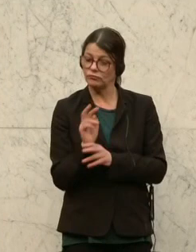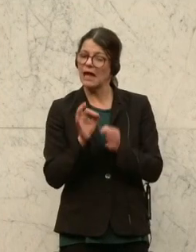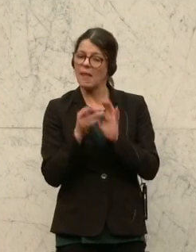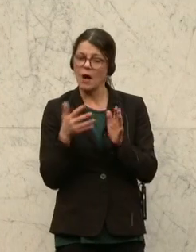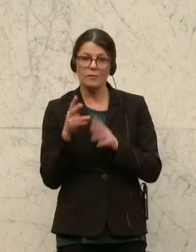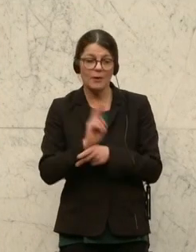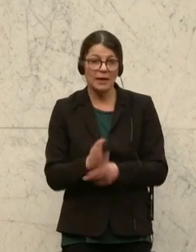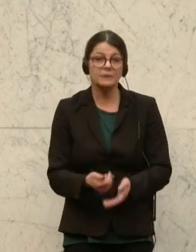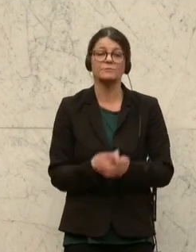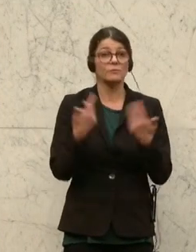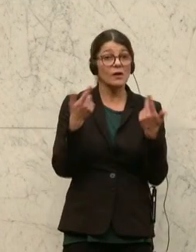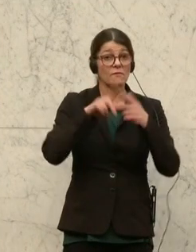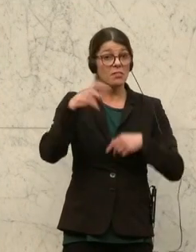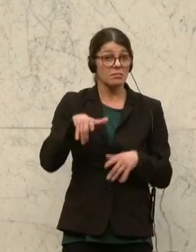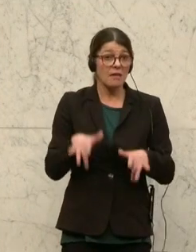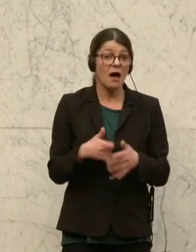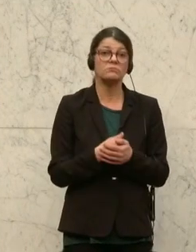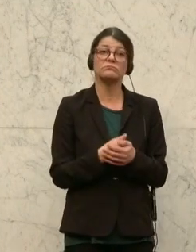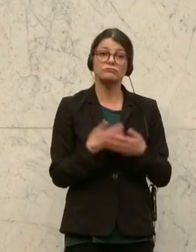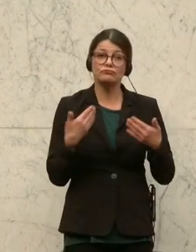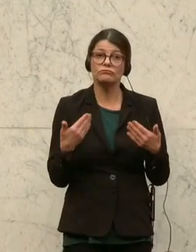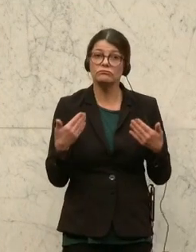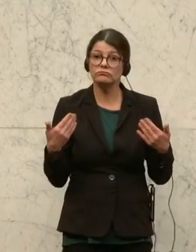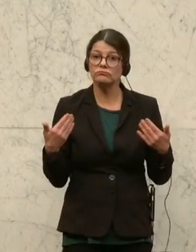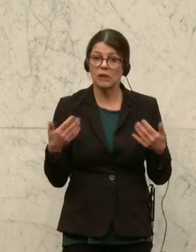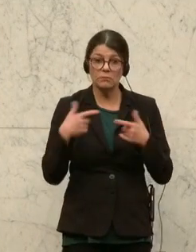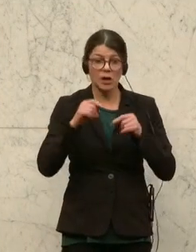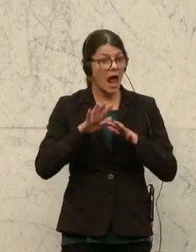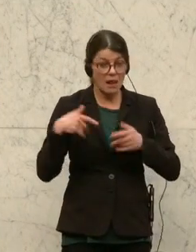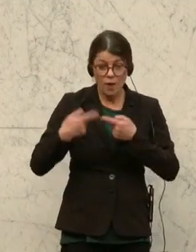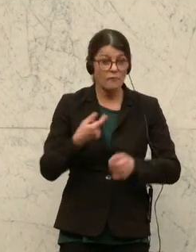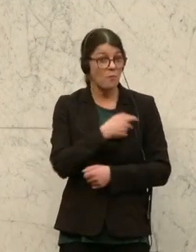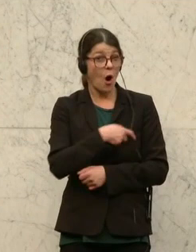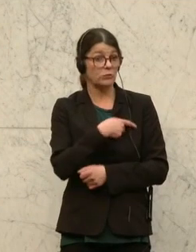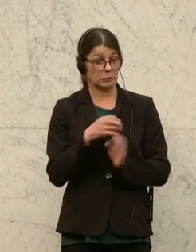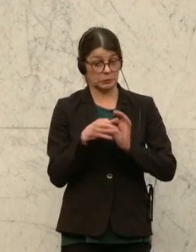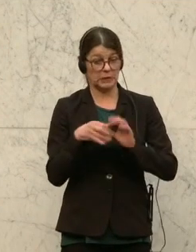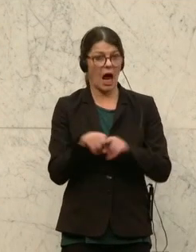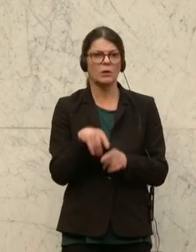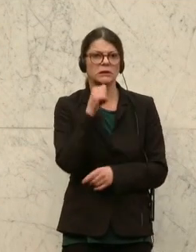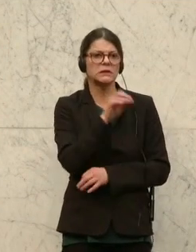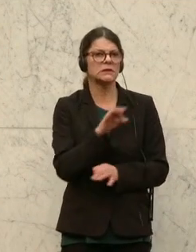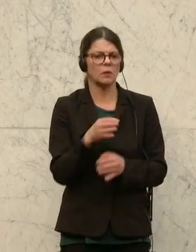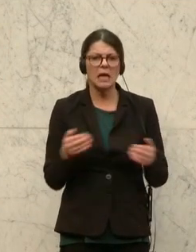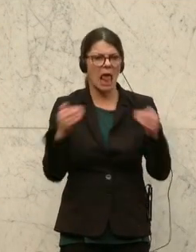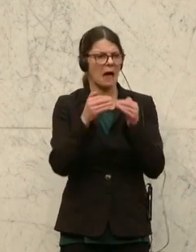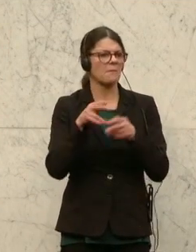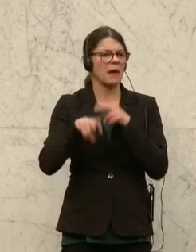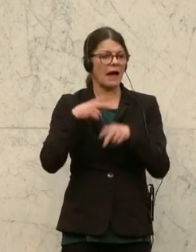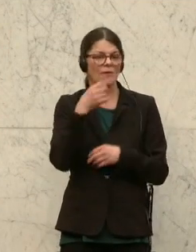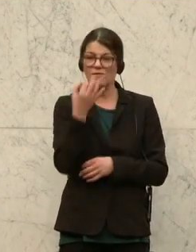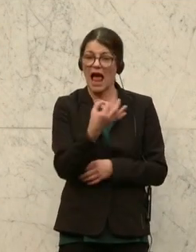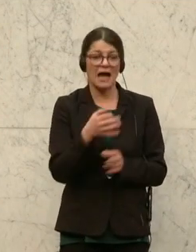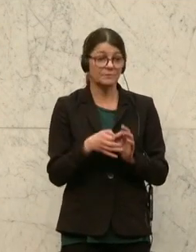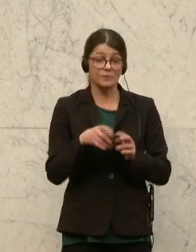Wenn jemand da ist, dann wird das ja alle Vorgänge in der Kommission betreffen, nicht nur die Gleichbehandlungsfragen im engsten Sinn.